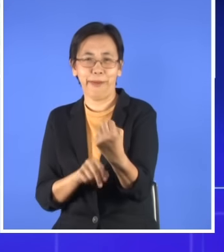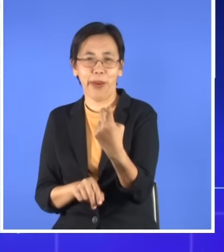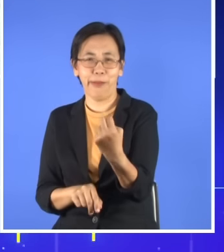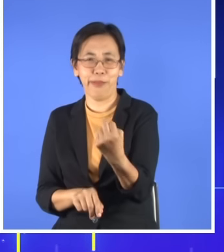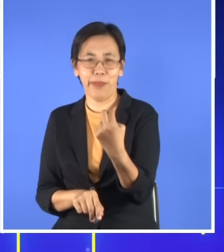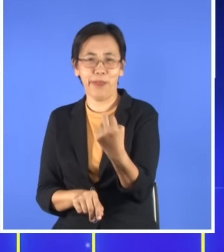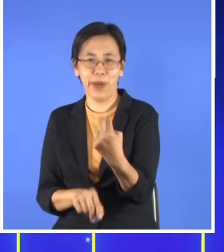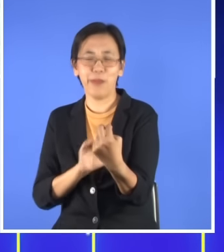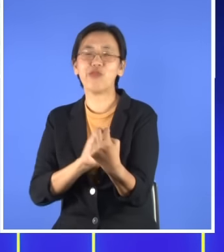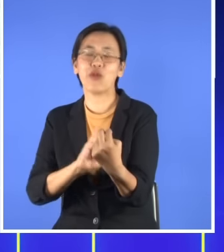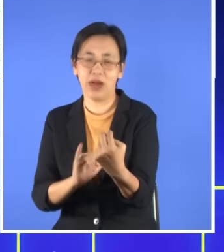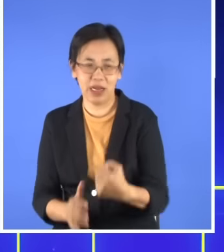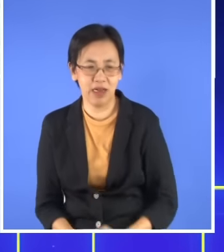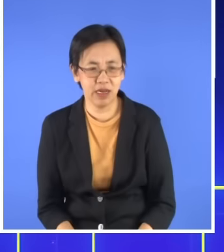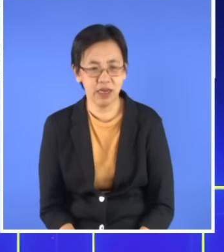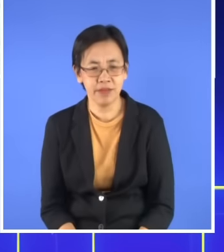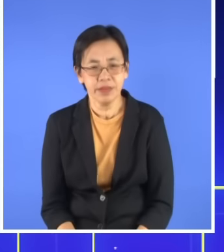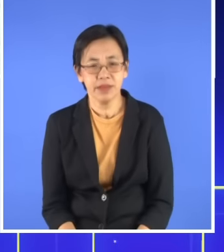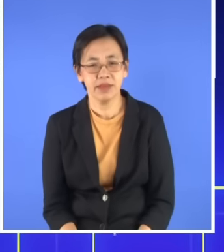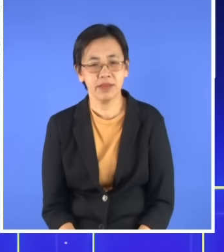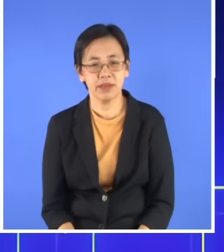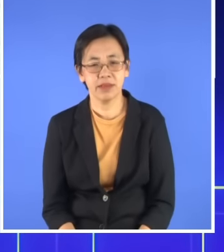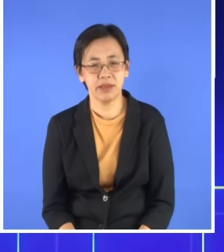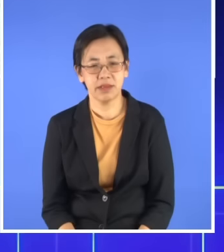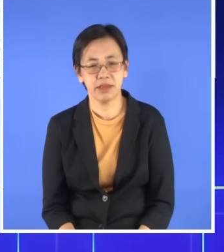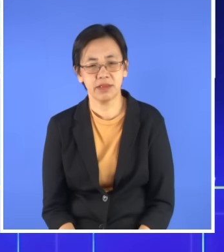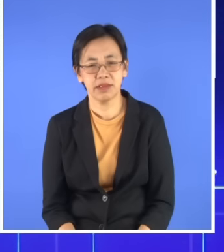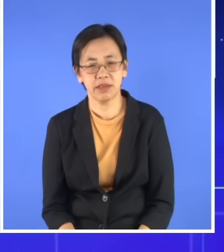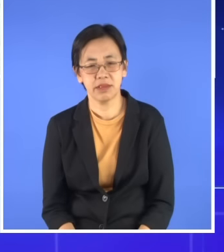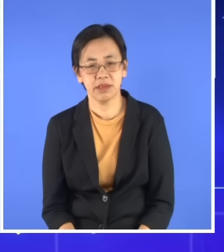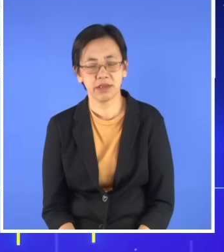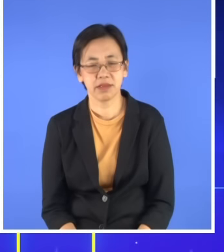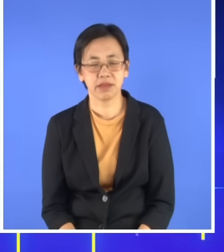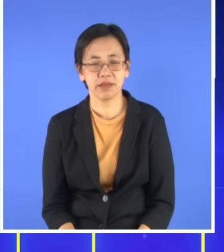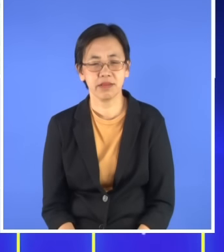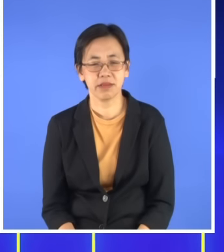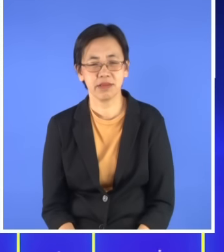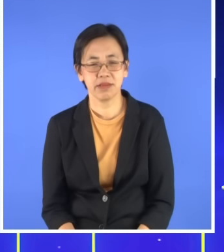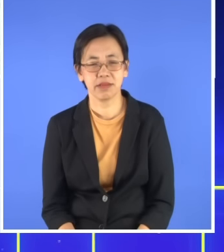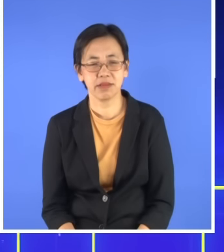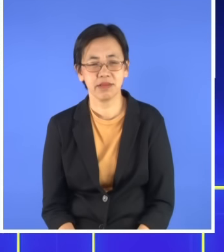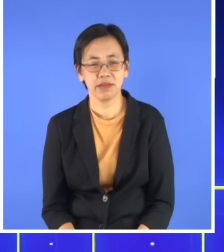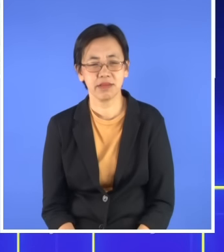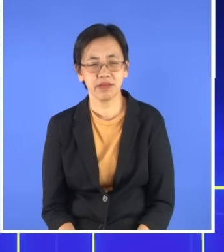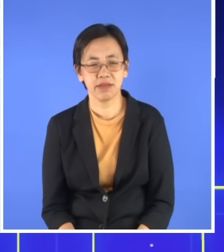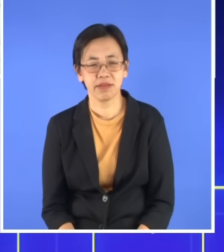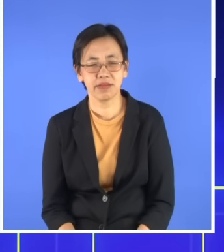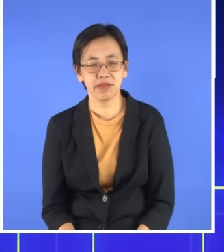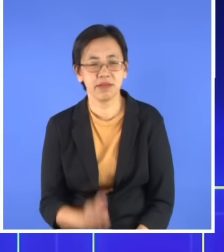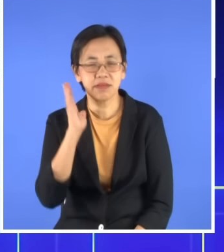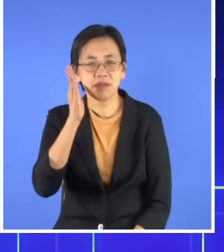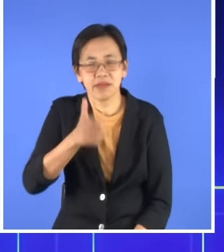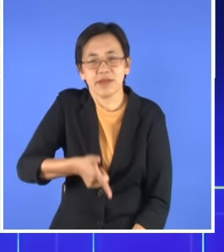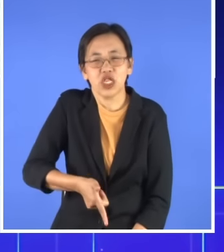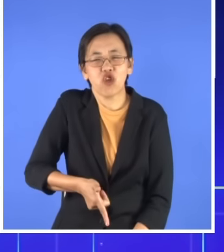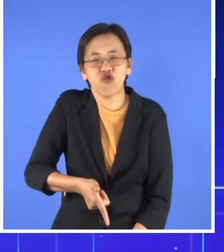มันไม่คือนี ้มันก็เหมือนจะงงอยู่ ก็ใช่ไง ฝนตกหรือมันอะไรวะอะไรเงี้ย ใช่ไงใช่ไงไม่เหมือนผู้ชายว่าผู้ชายไปฉี่เนี่ยผู้ชายมันยืนโดได้ไ